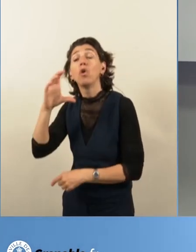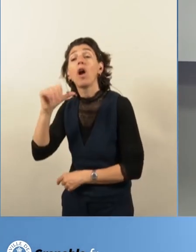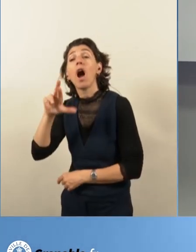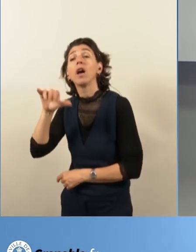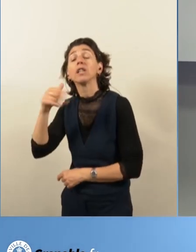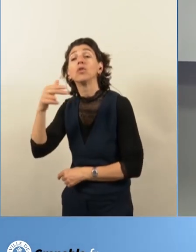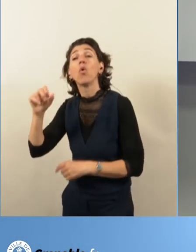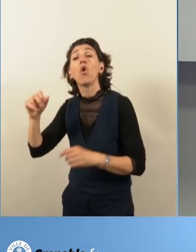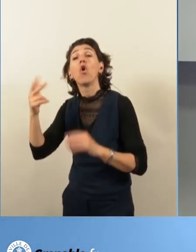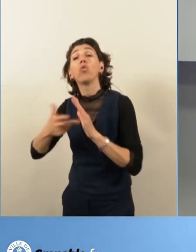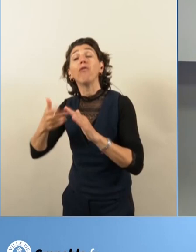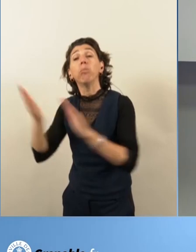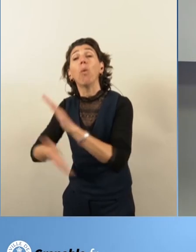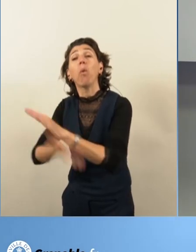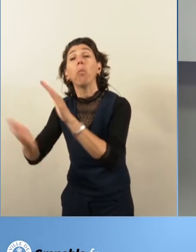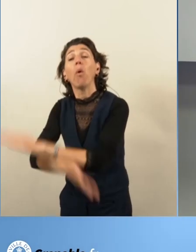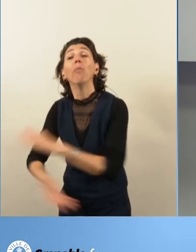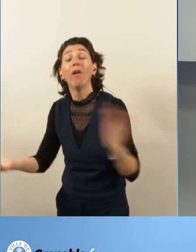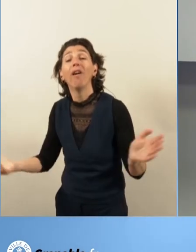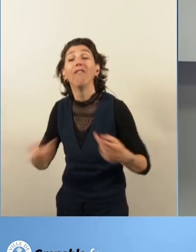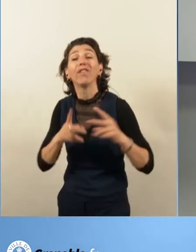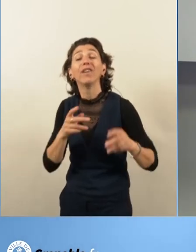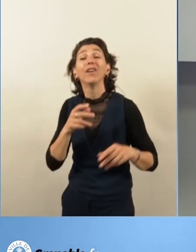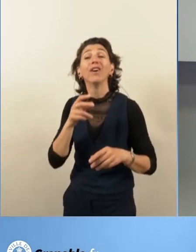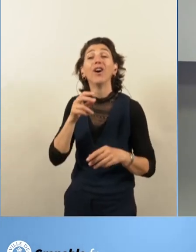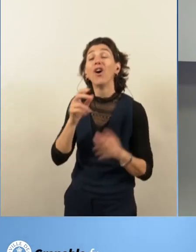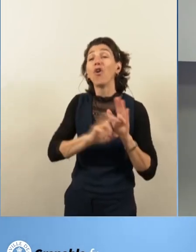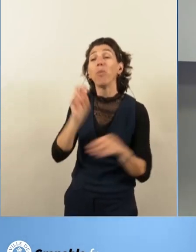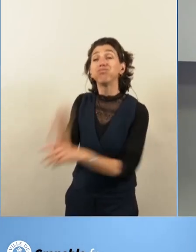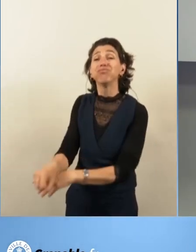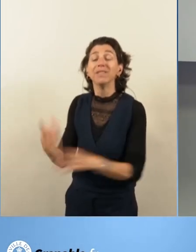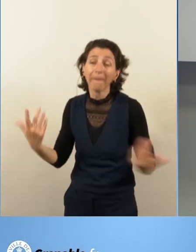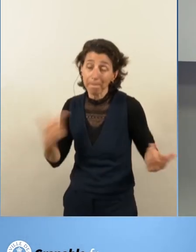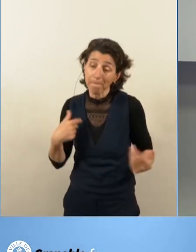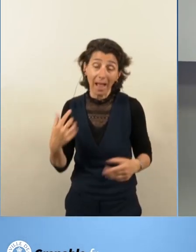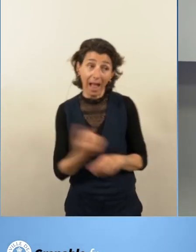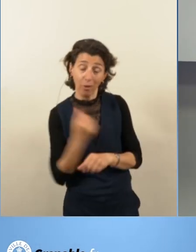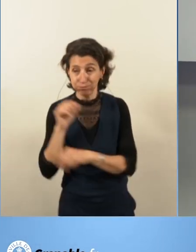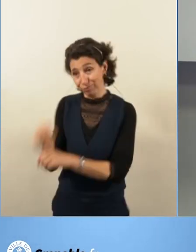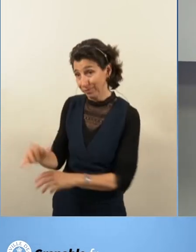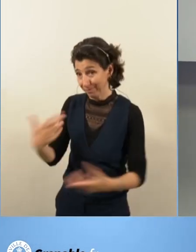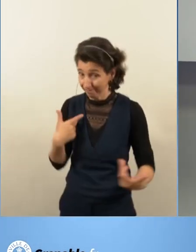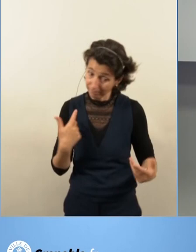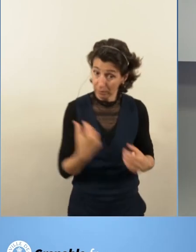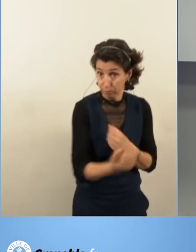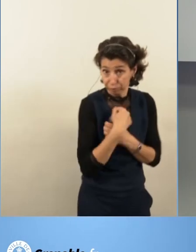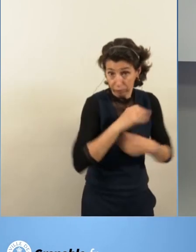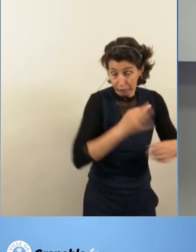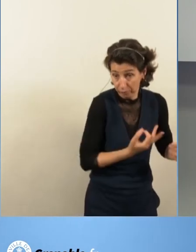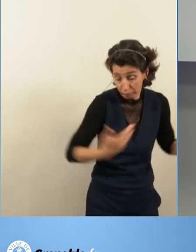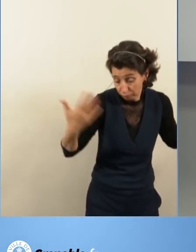il y en a qu'on gagne il y en a qu'on perd nous avons gagné un significatif avec des conséquences financières sur les bornes de